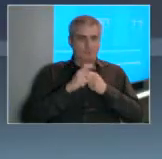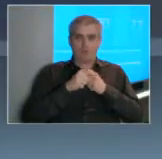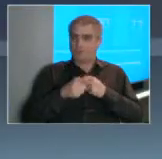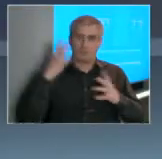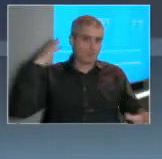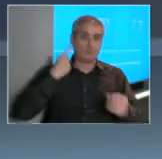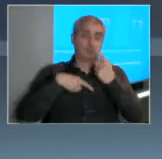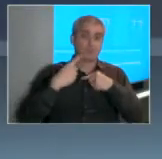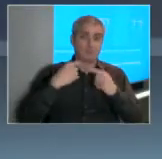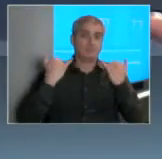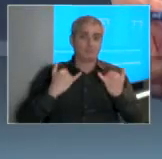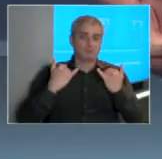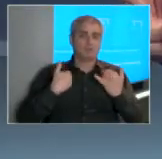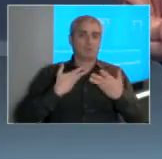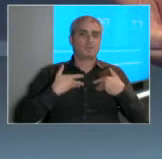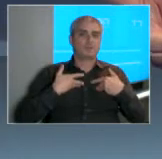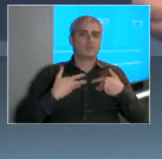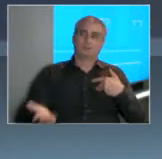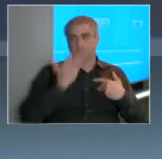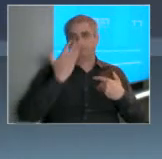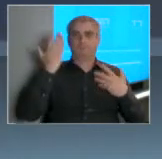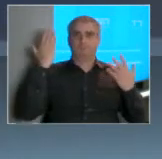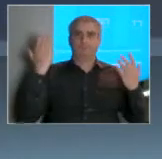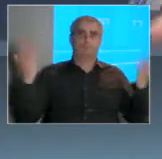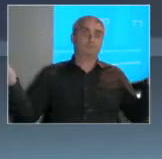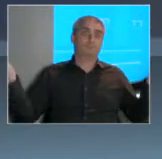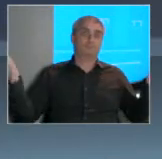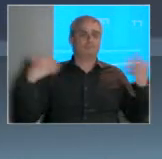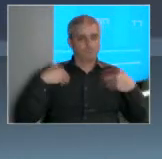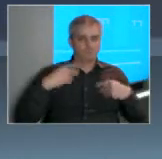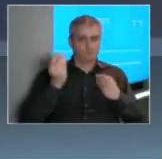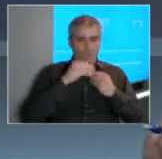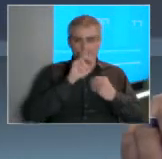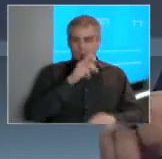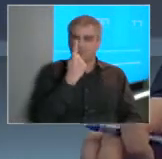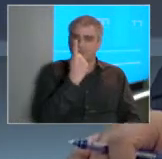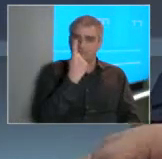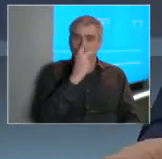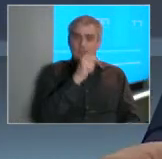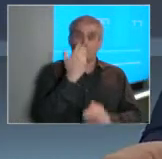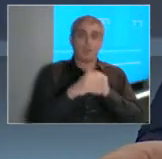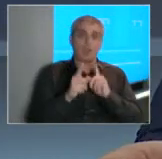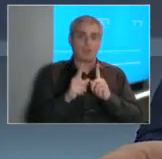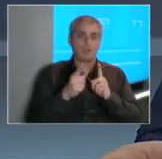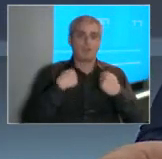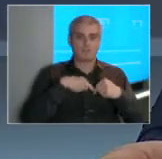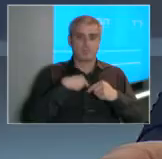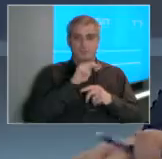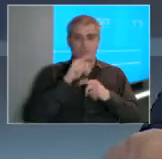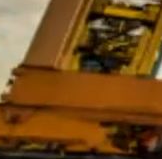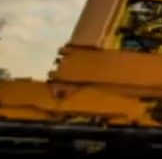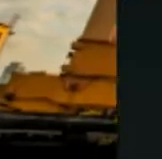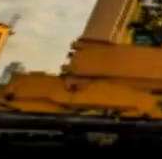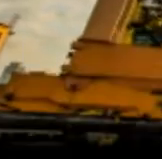פה לאורך שנים, ועכשיו אנחנו מקבלים את זה לפרצוף. אנחנו רוצים להספיק עוד נושא אחד, הנושא האחרון, ואנחנו לנושא